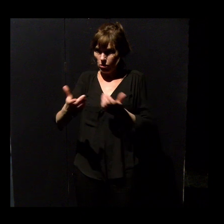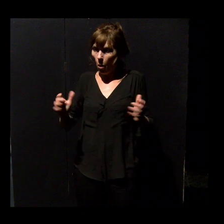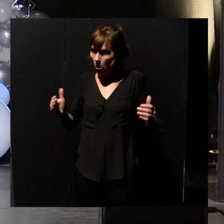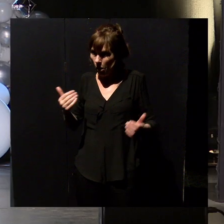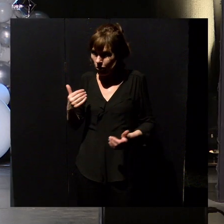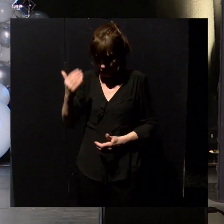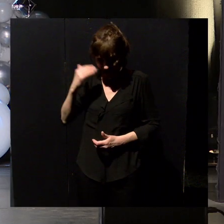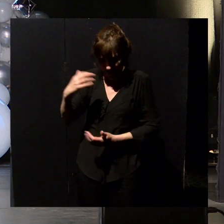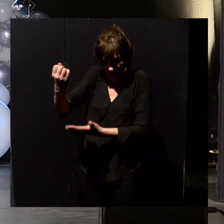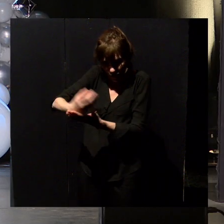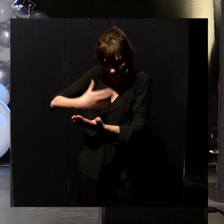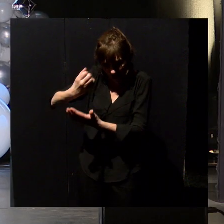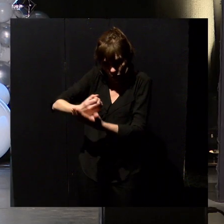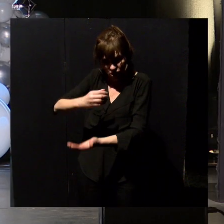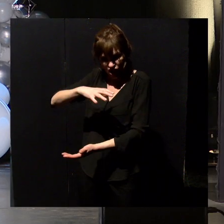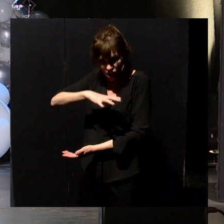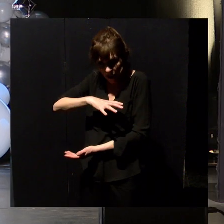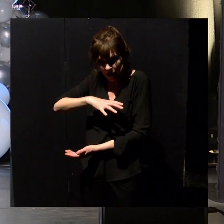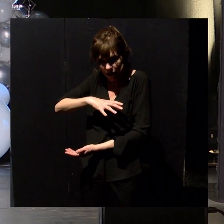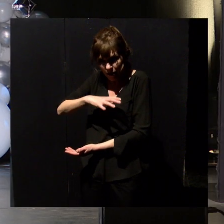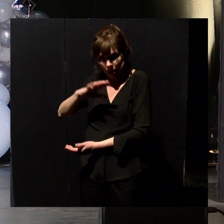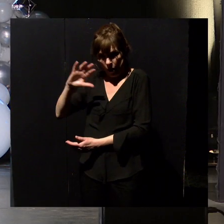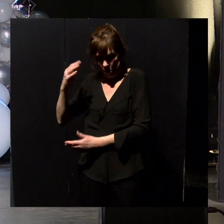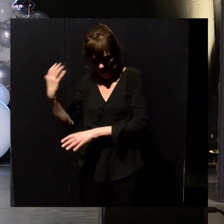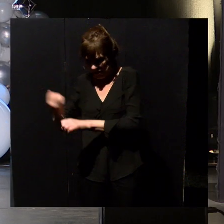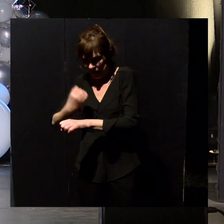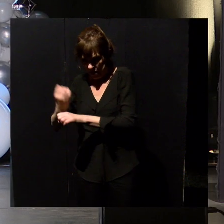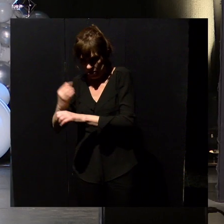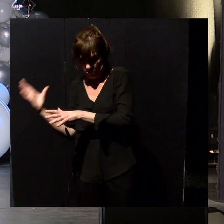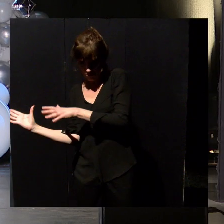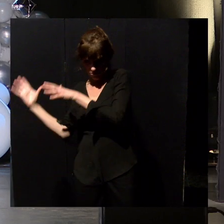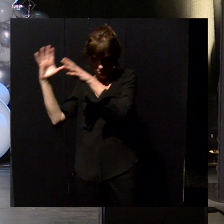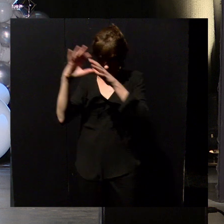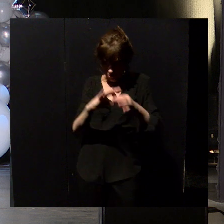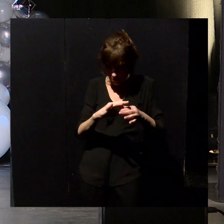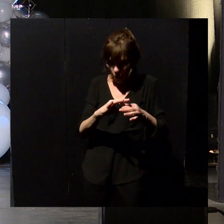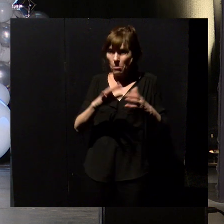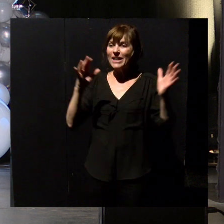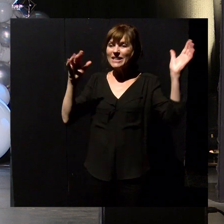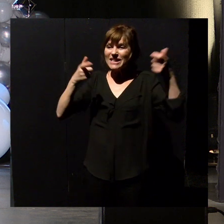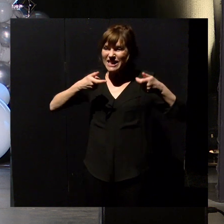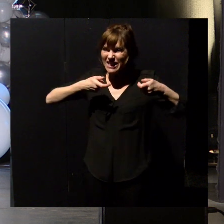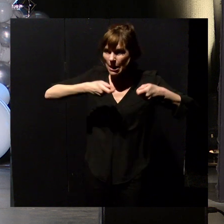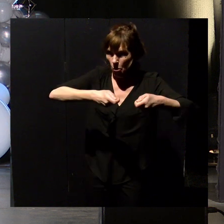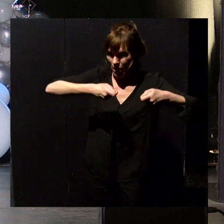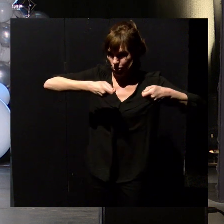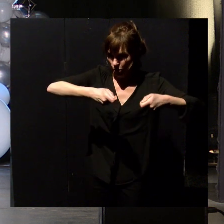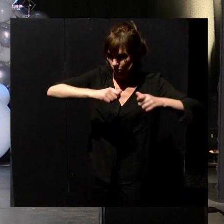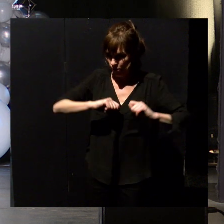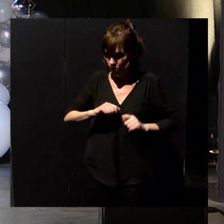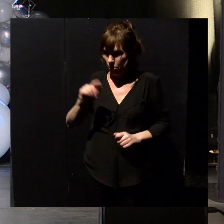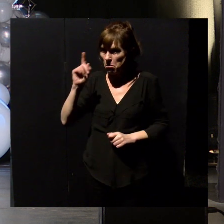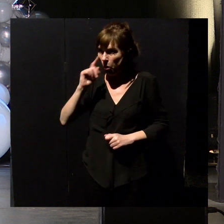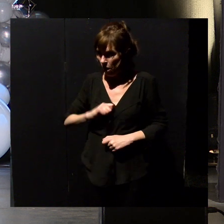informations, mais ces informations, je les corrèle aussi aux données de ce qu'on appelle les stimulations. En effet, avec